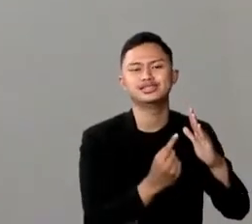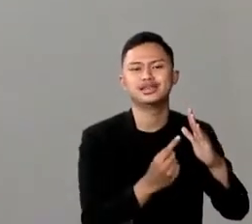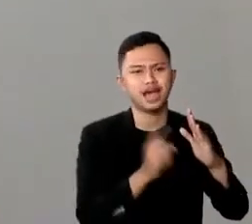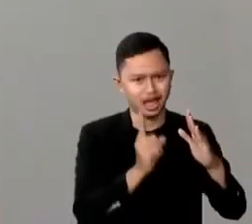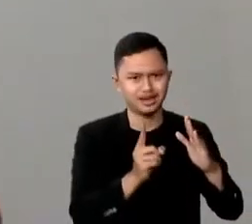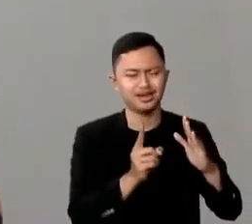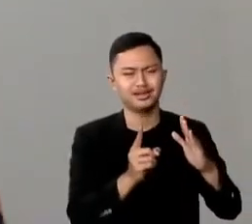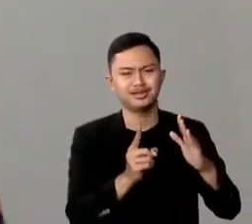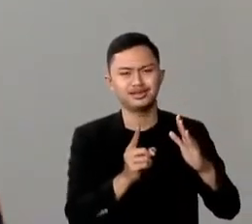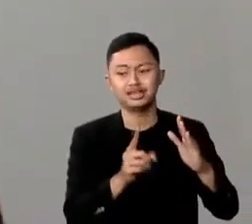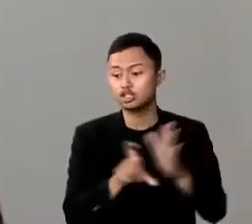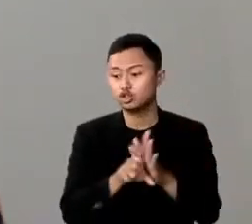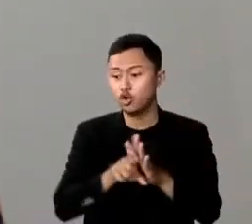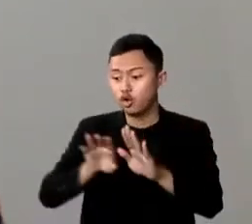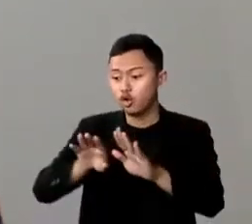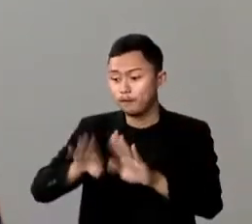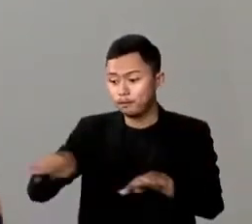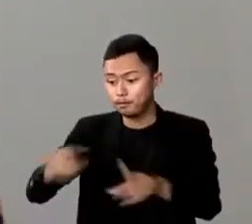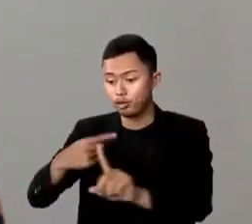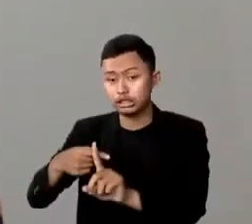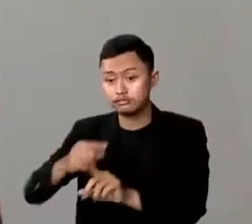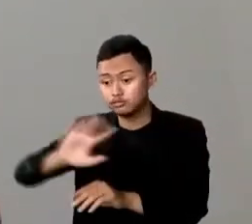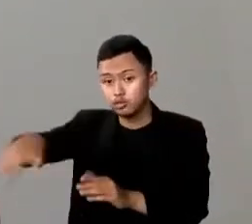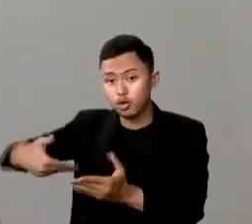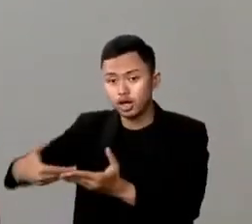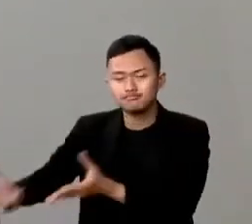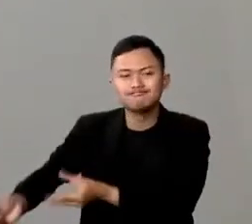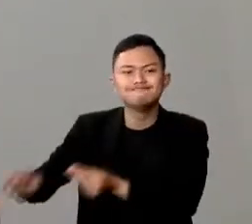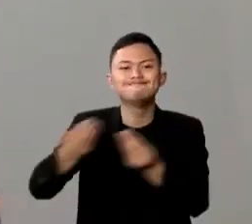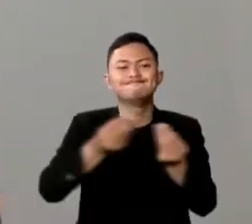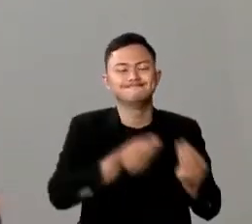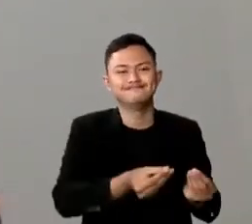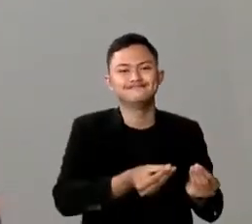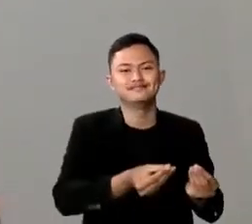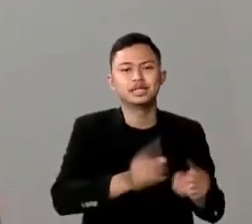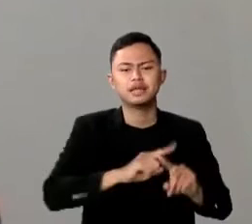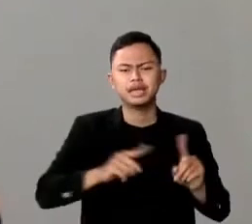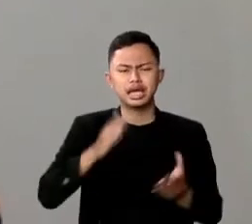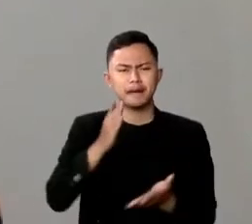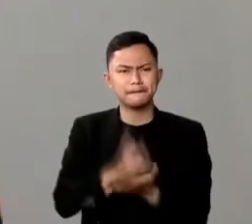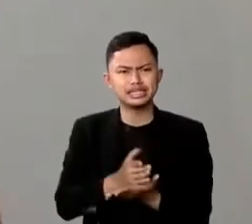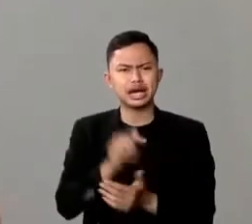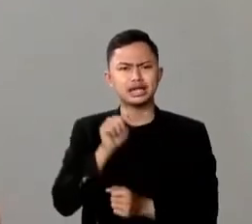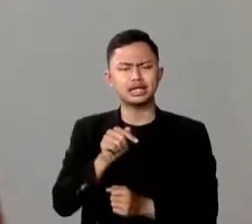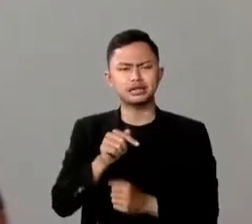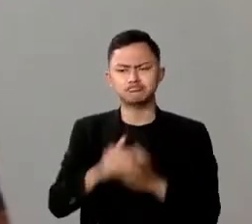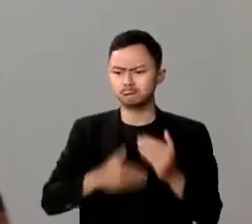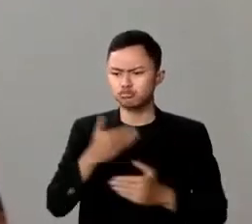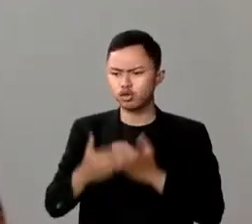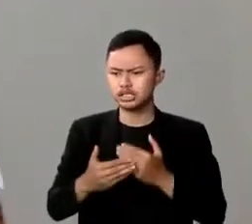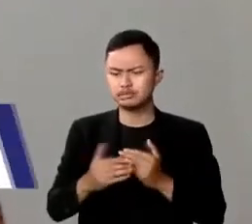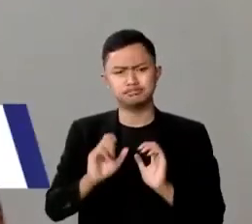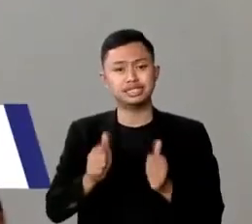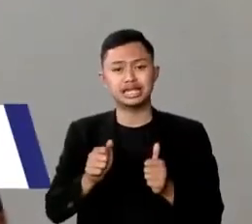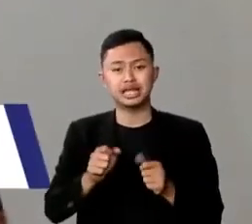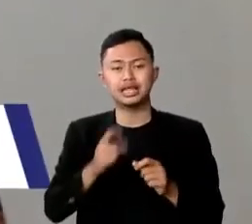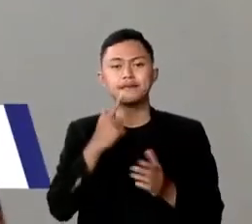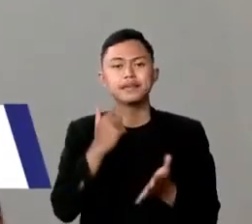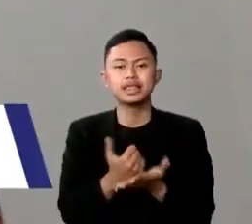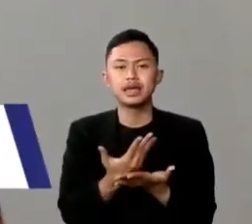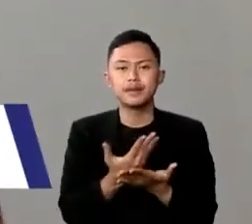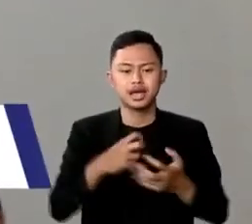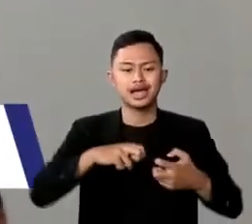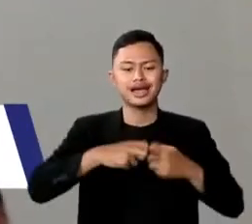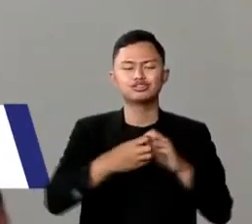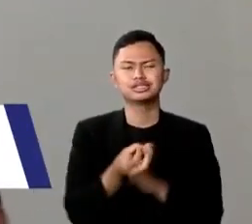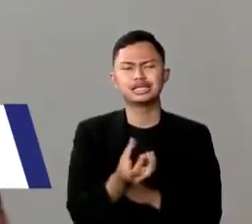karantina untuk semua yang positif ya tapi sebenarnya kebijakan ini baru bisa berjalan kalau jumlah yang positif masih